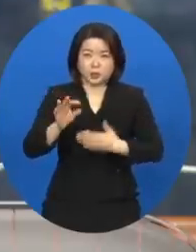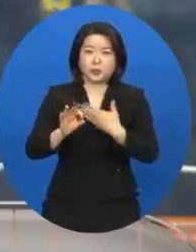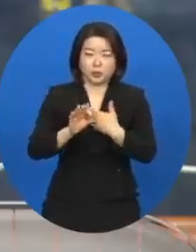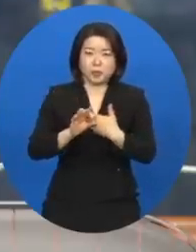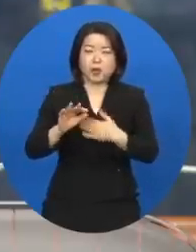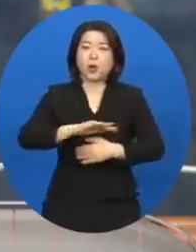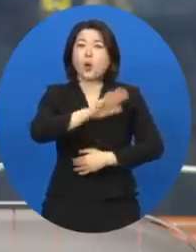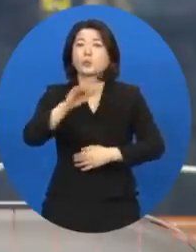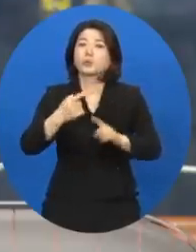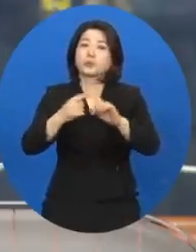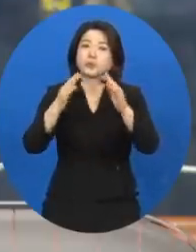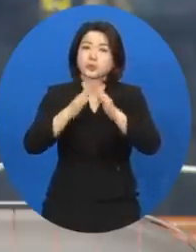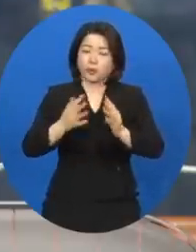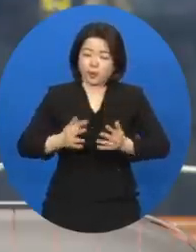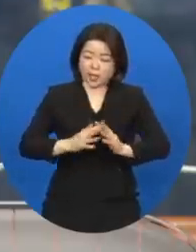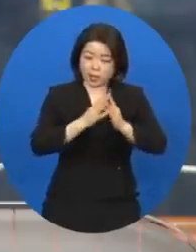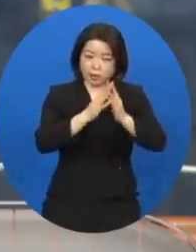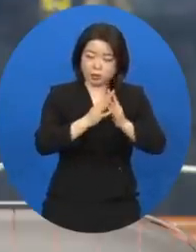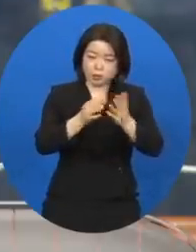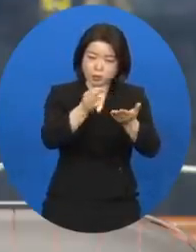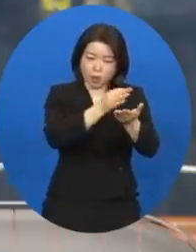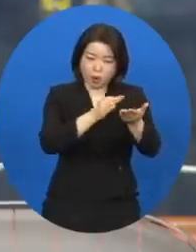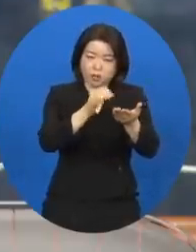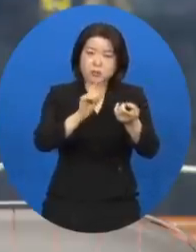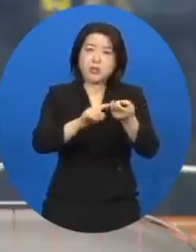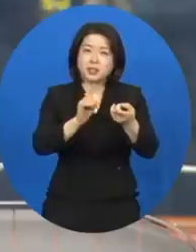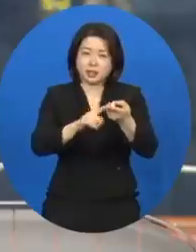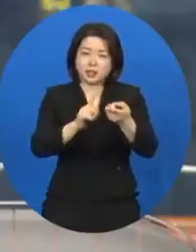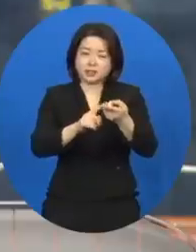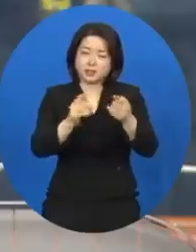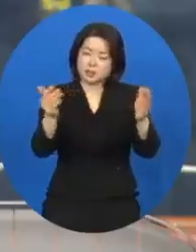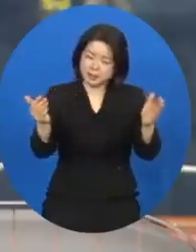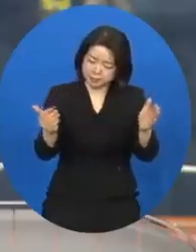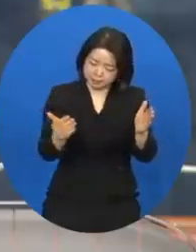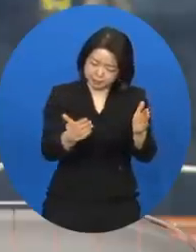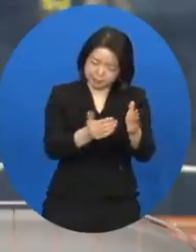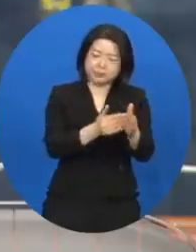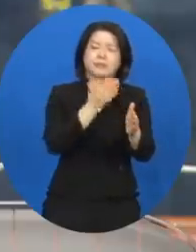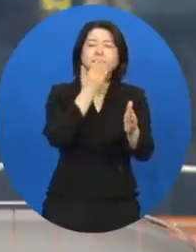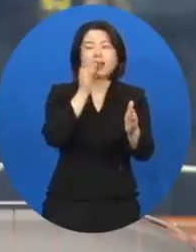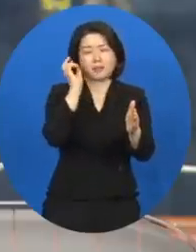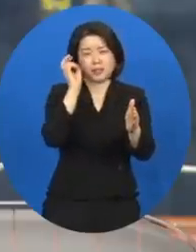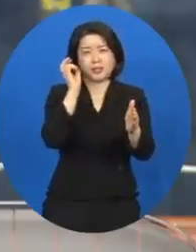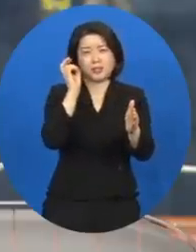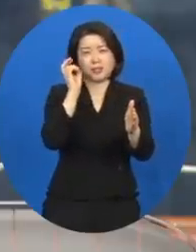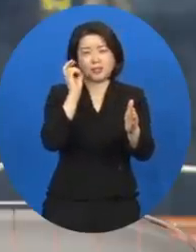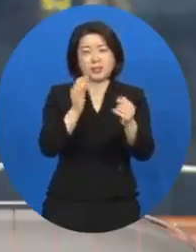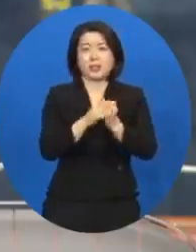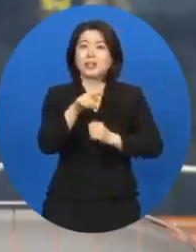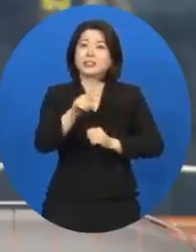건축 부채에 대한 이런 특별헌금은 끝나게 될 것 같습니다. 그런 날이 올까